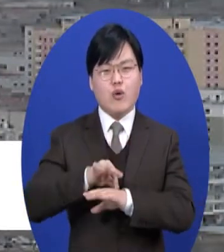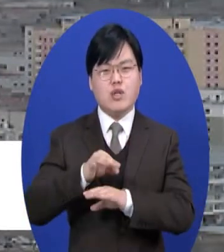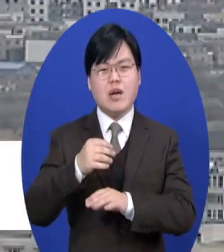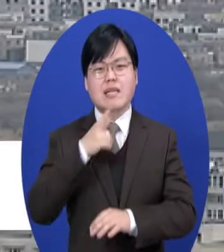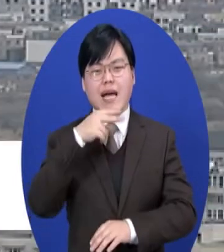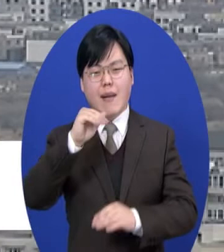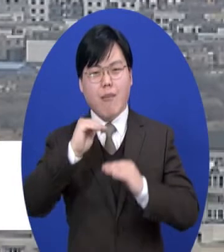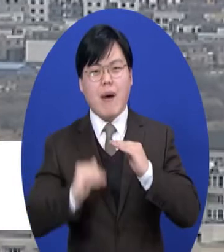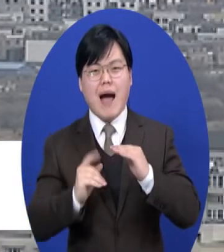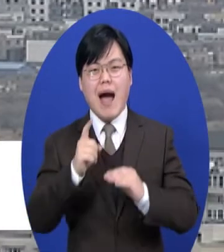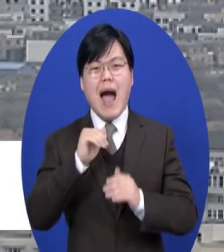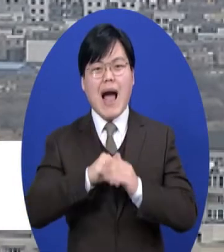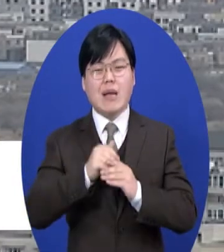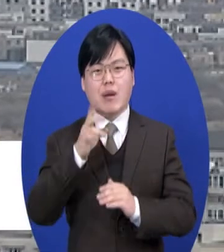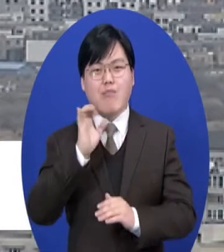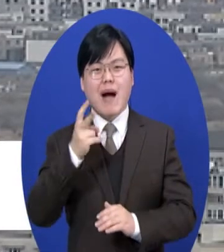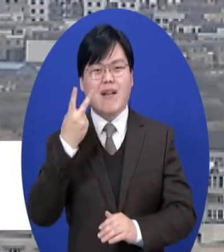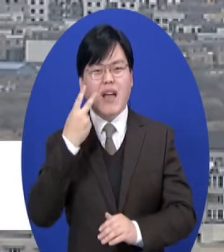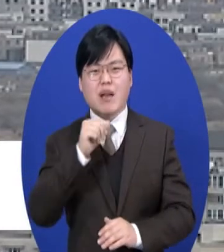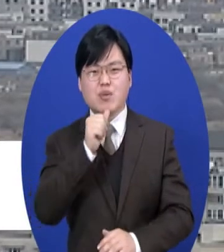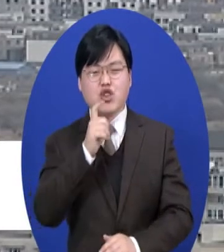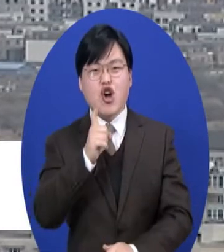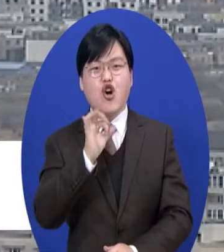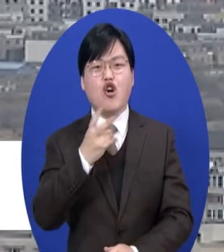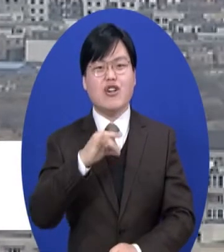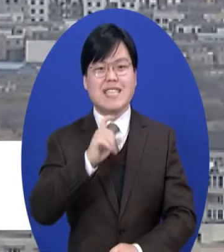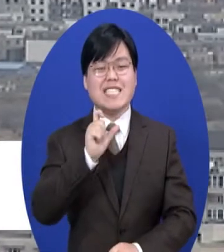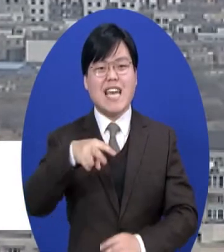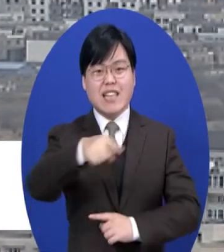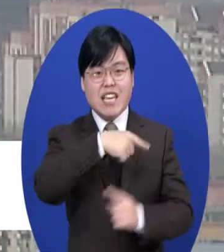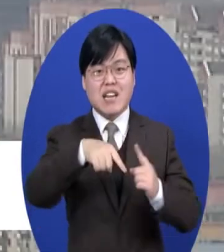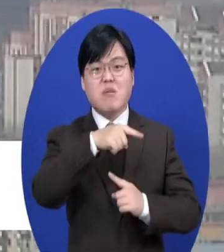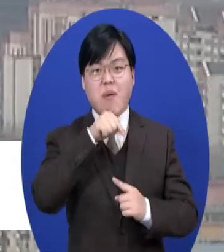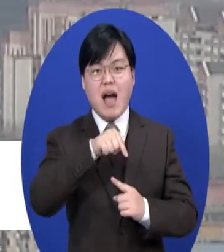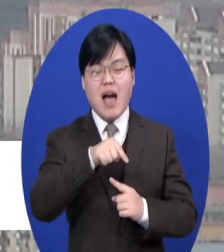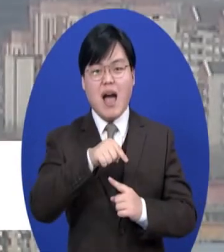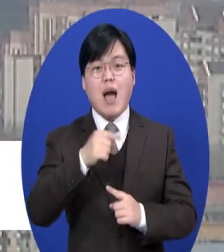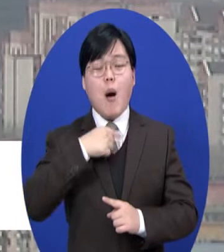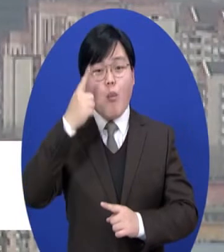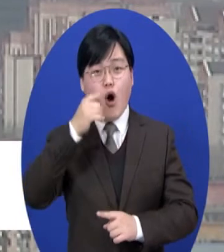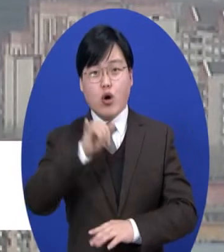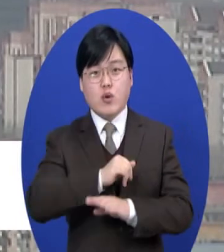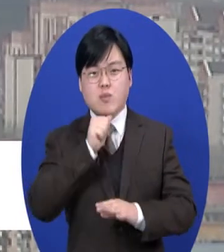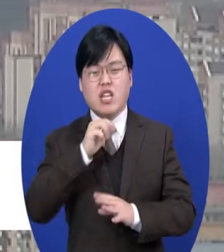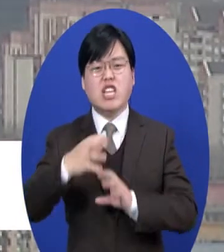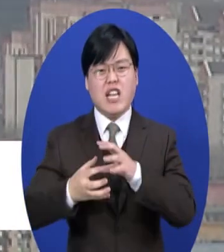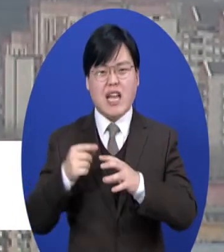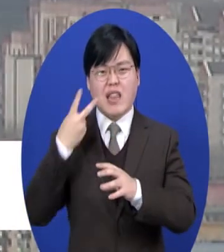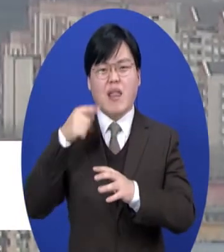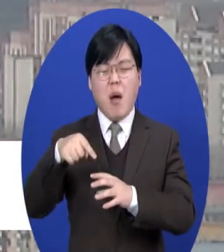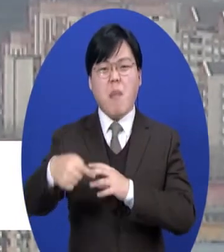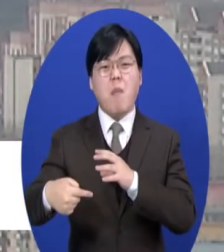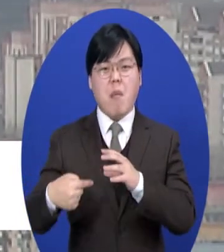багассан иргэд хадгаламжаа банкнд хийхээс илүү хөрөнгийн зах зээлд эргэлтэнд оруулах сонирхолтой болжээ. Энэ зөвхөн манайд биш дэлхийн нийтэд ажиглагдаж байгаа